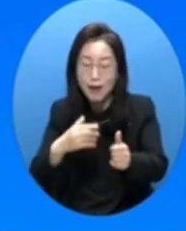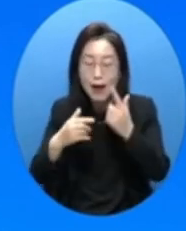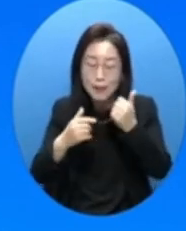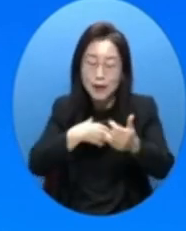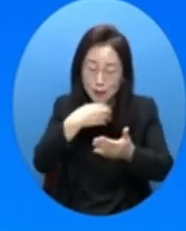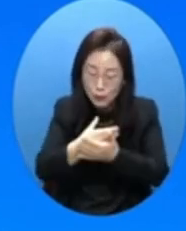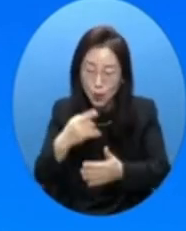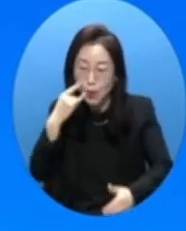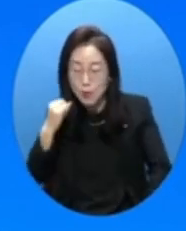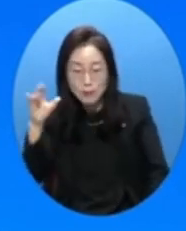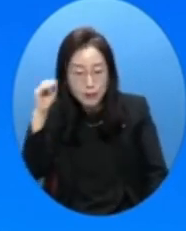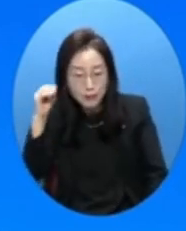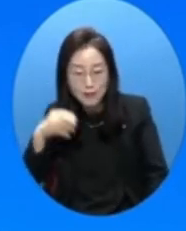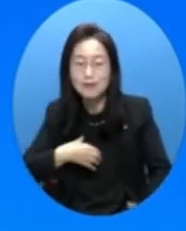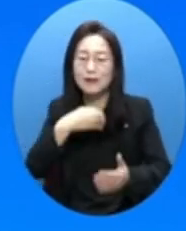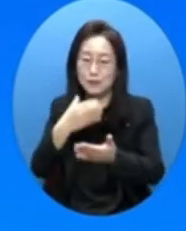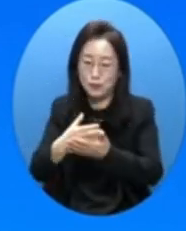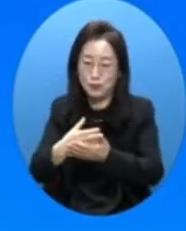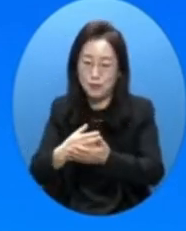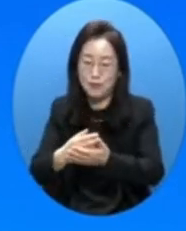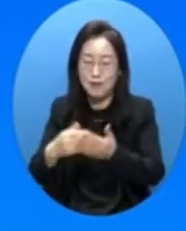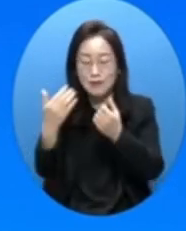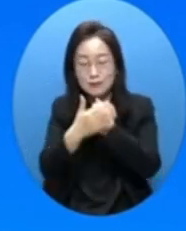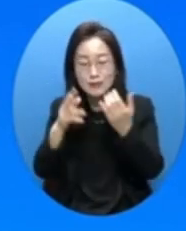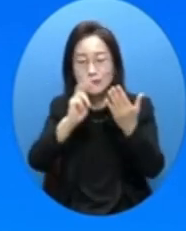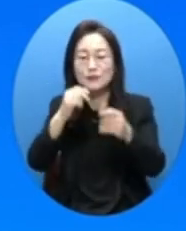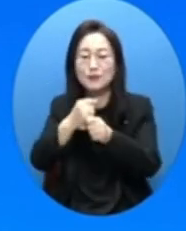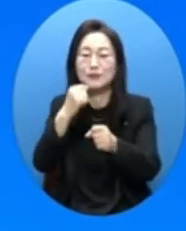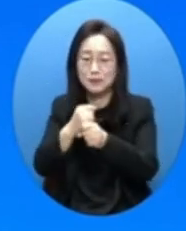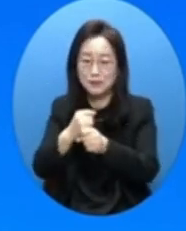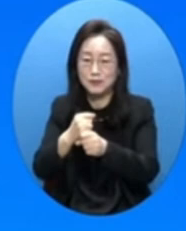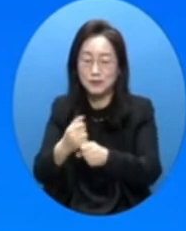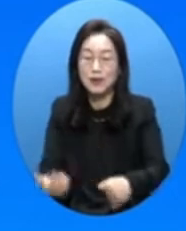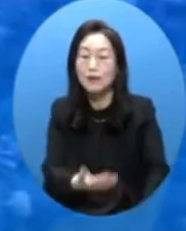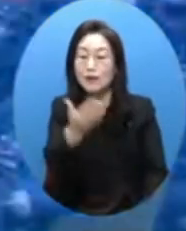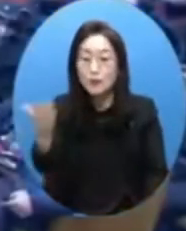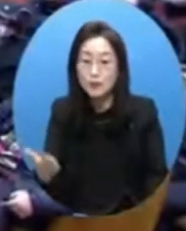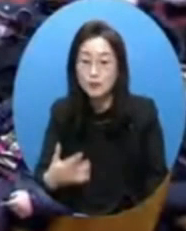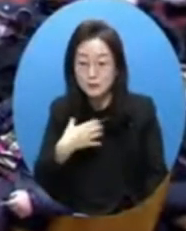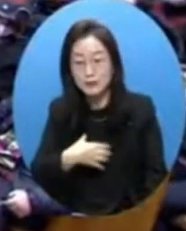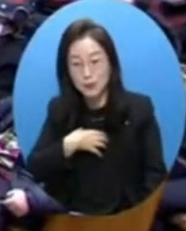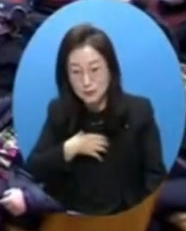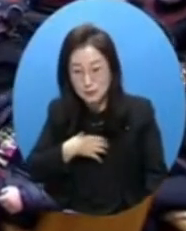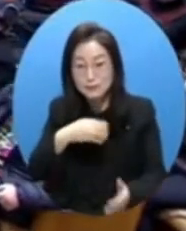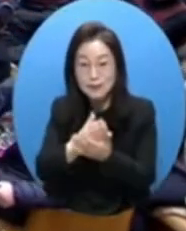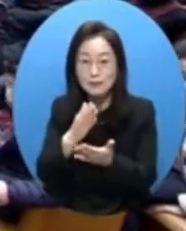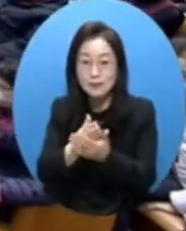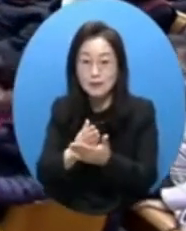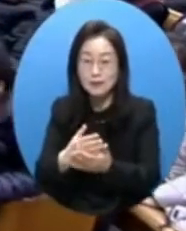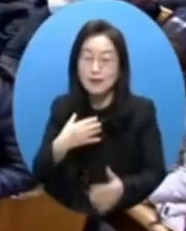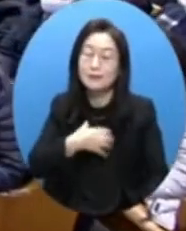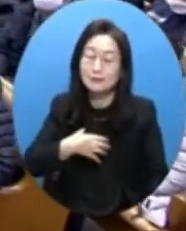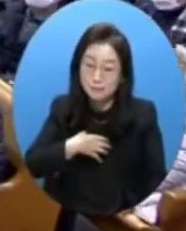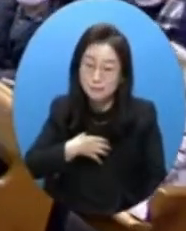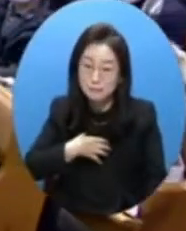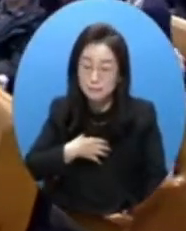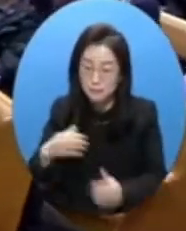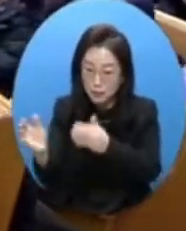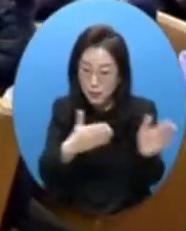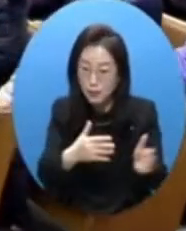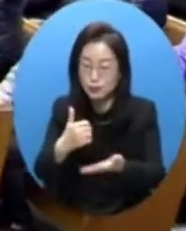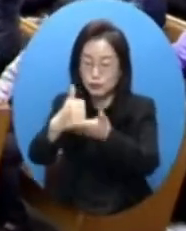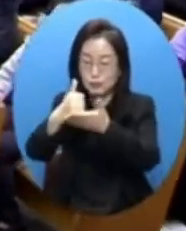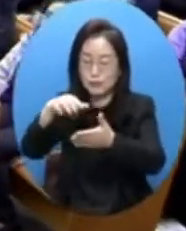어머니도 감동받아서 이 은혜로운 찬송이 지어지게 된 것입니다. 여러분 근심 걱정하지 마십시오. 근심 걱정할 시간에 주님